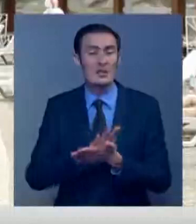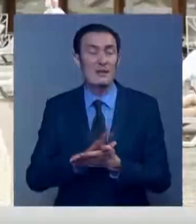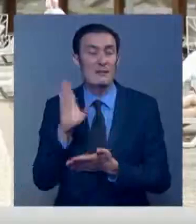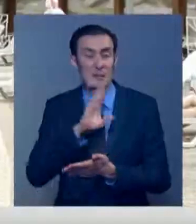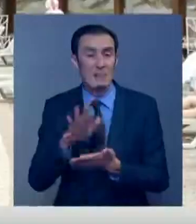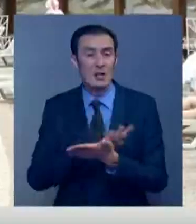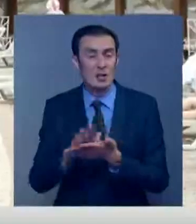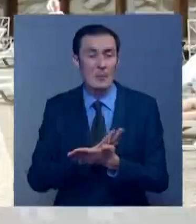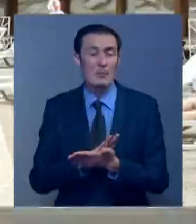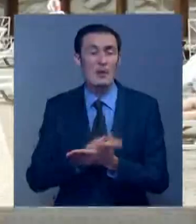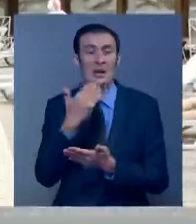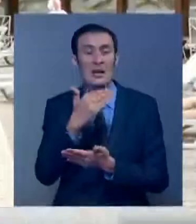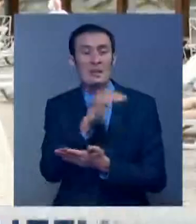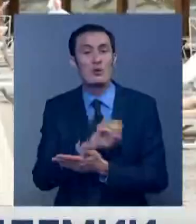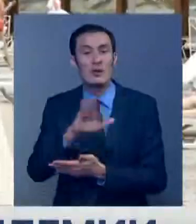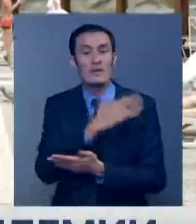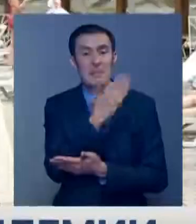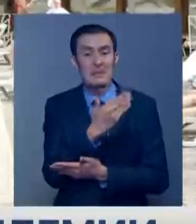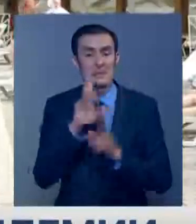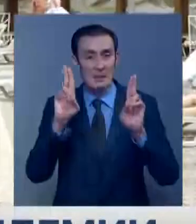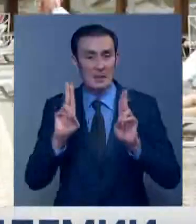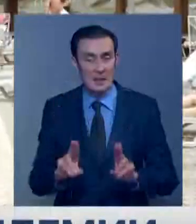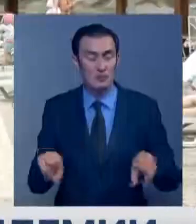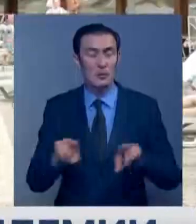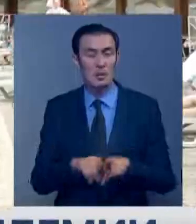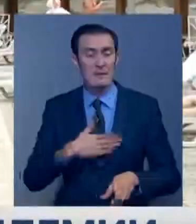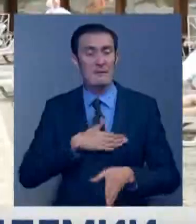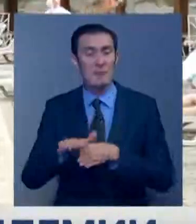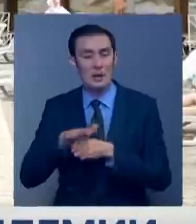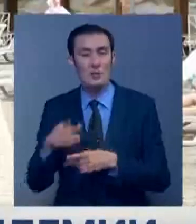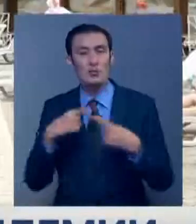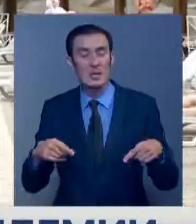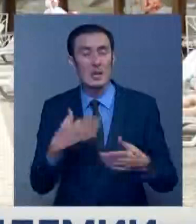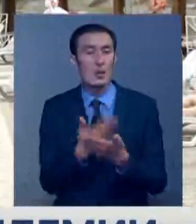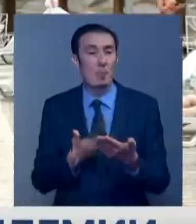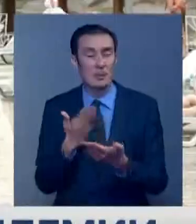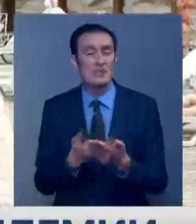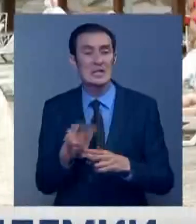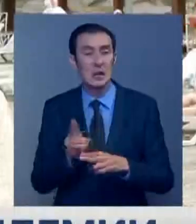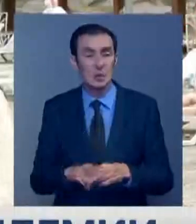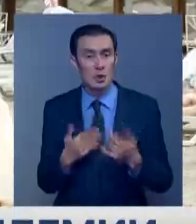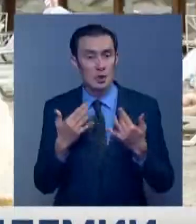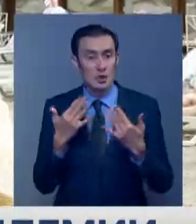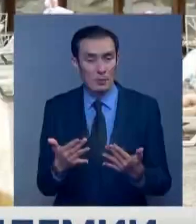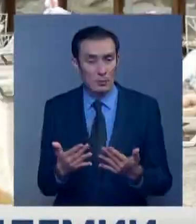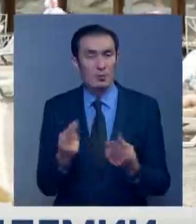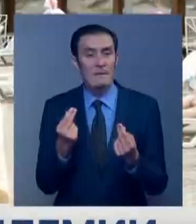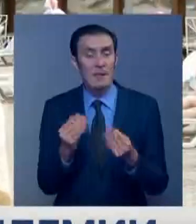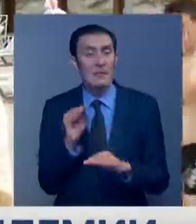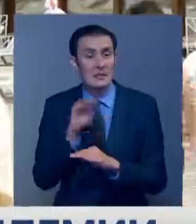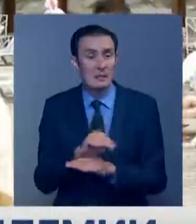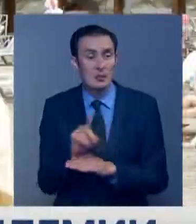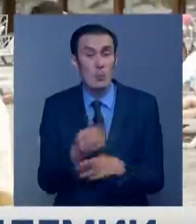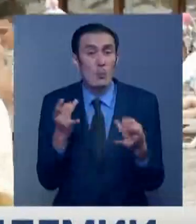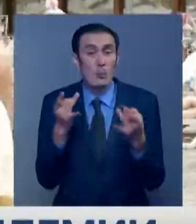Мы очищаем ее по европейским стандартам. Кроме того, мы выполняем и другие рекомендации, которые требуют отдельного финансирования. Так